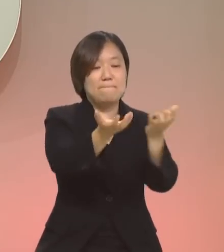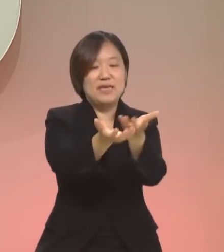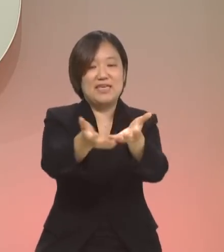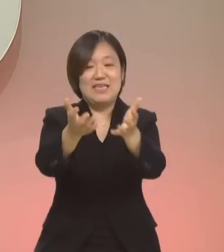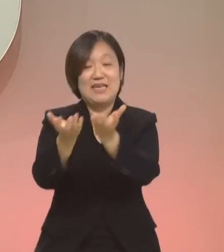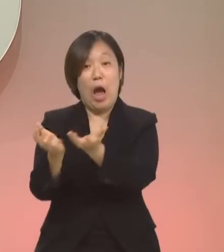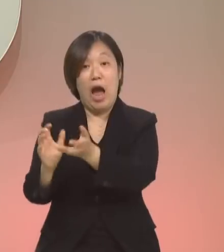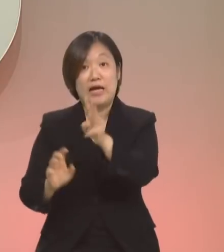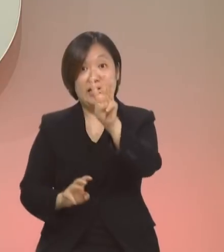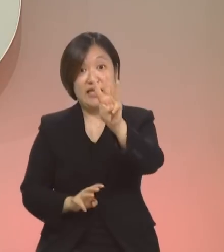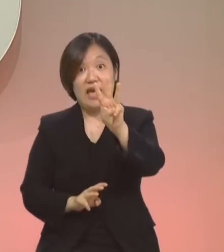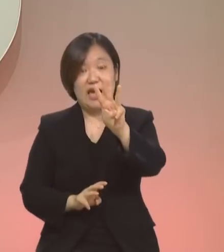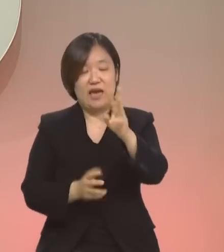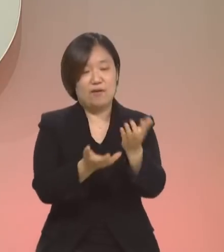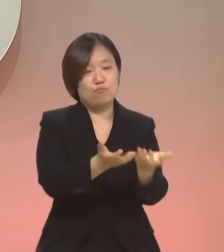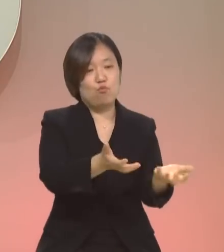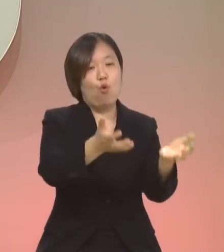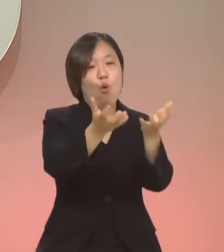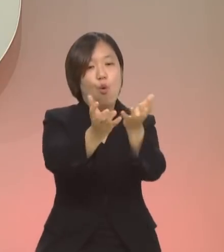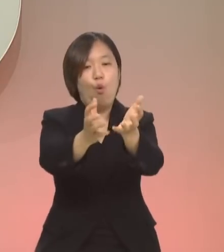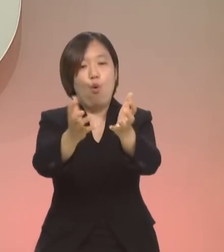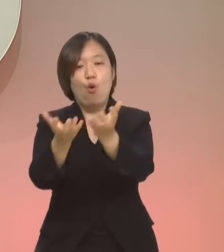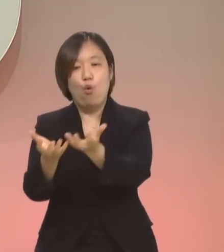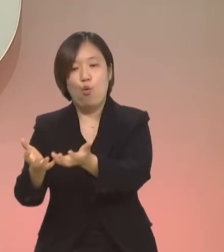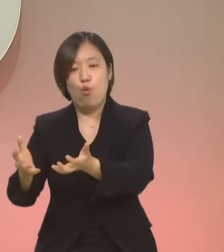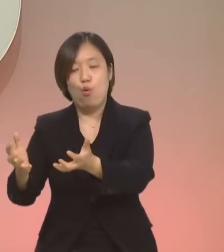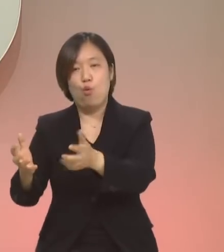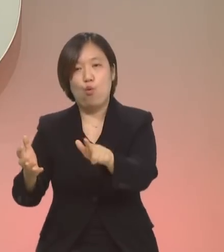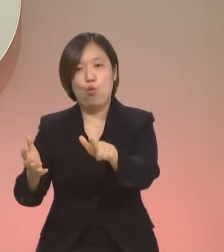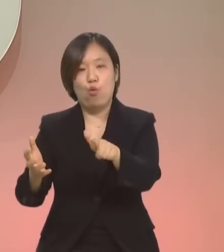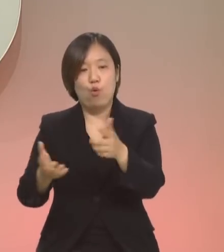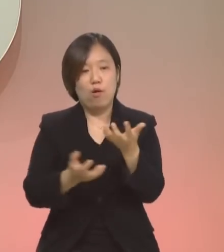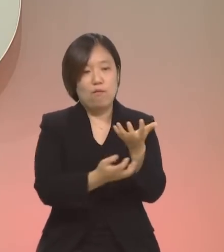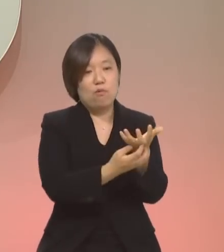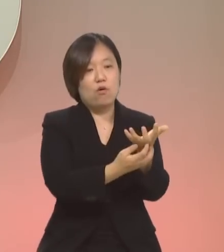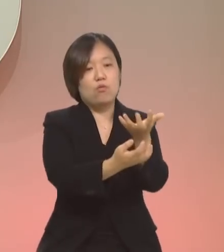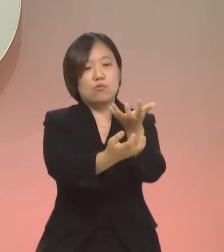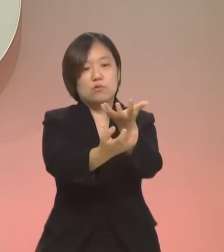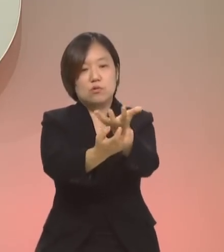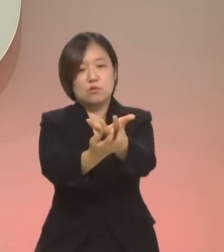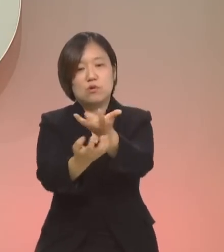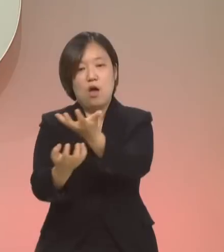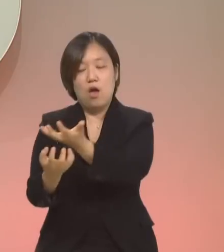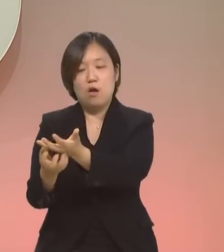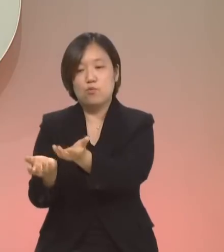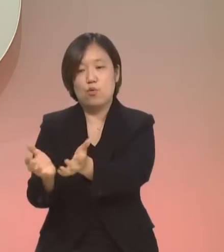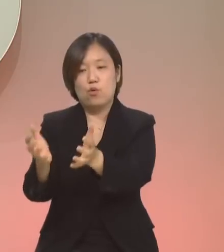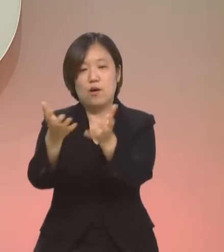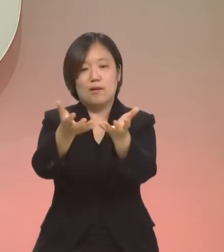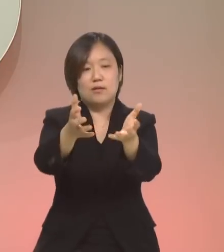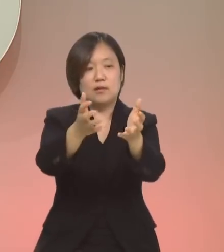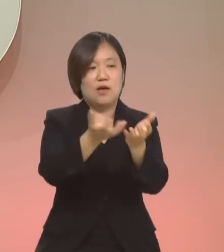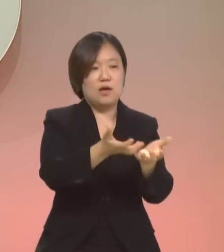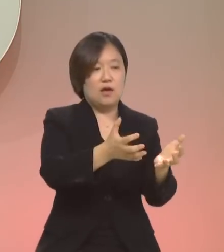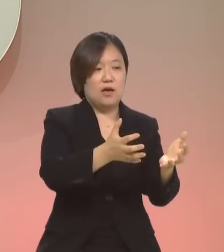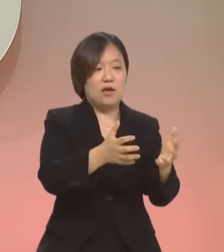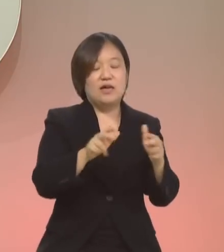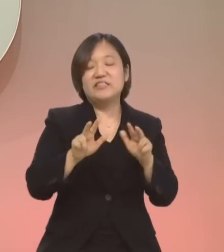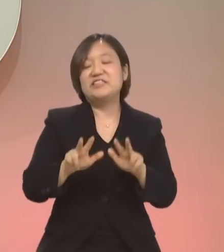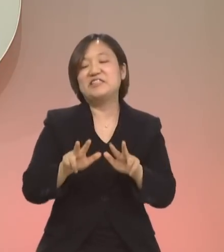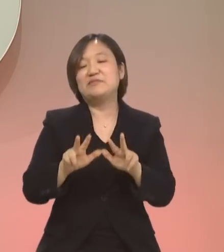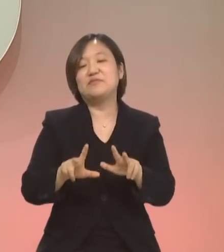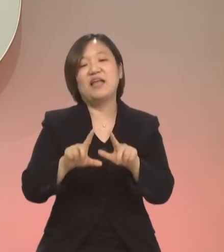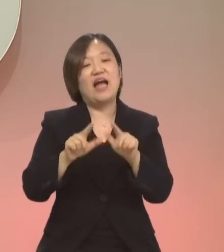올려놓고 이제 3개 냄비 3개로 올려놓고 아직 때가 아니다